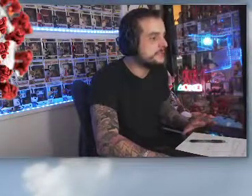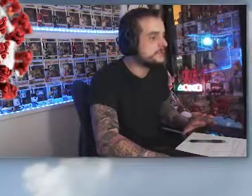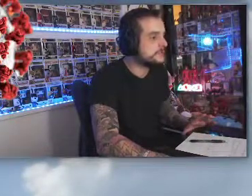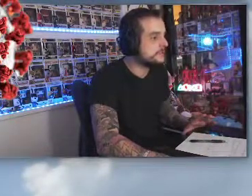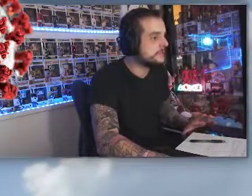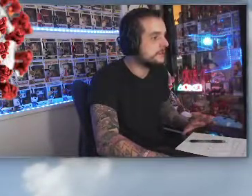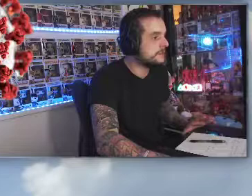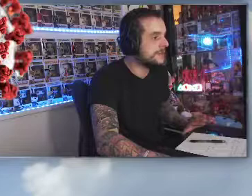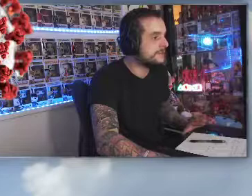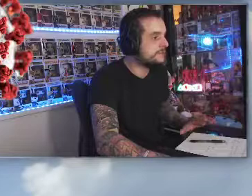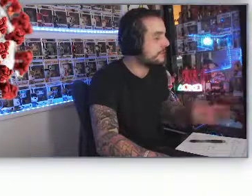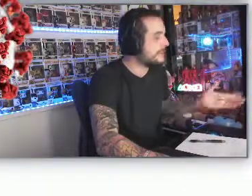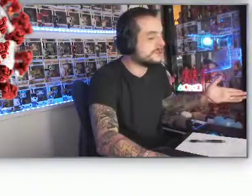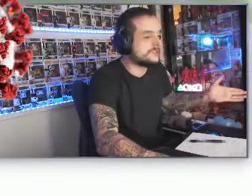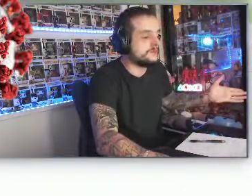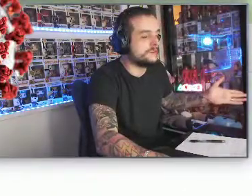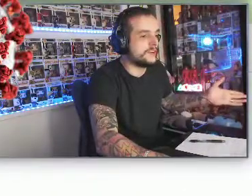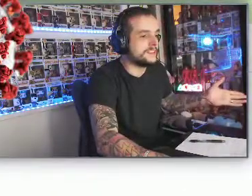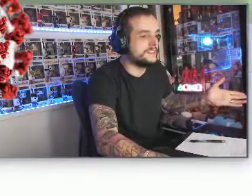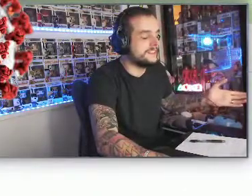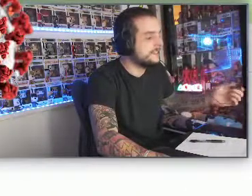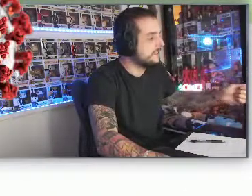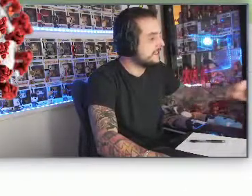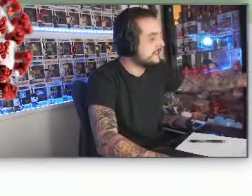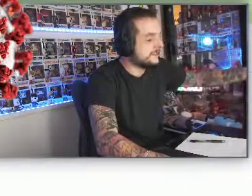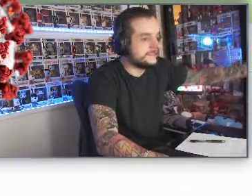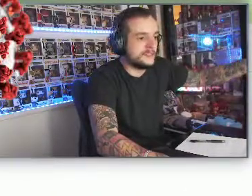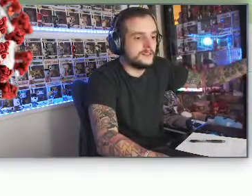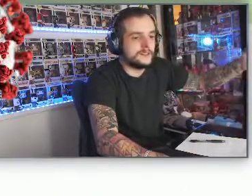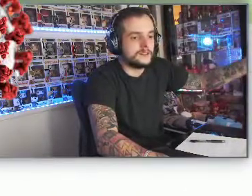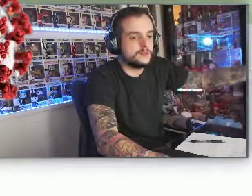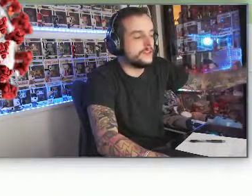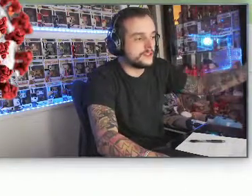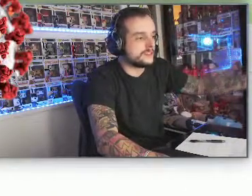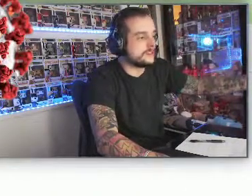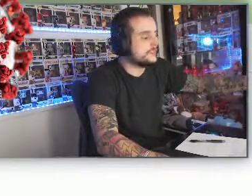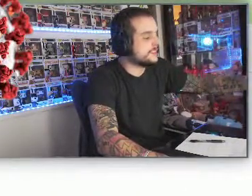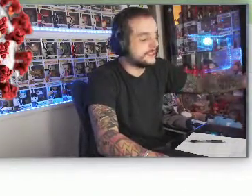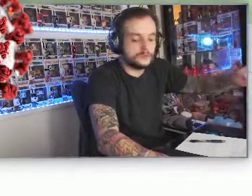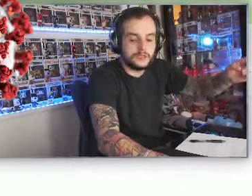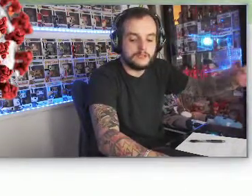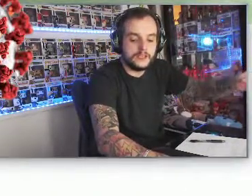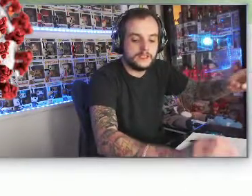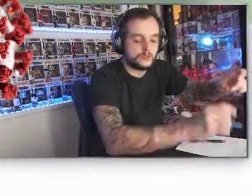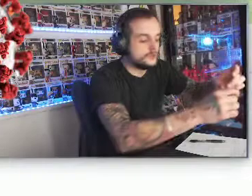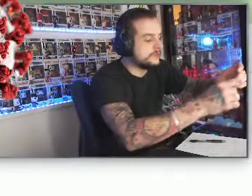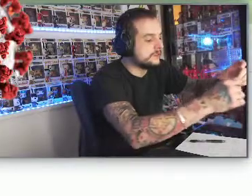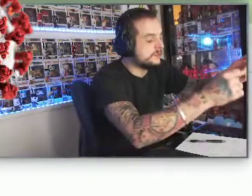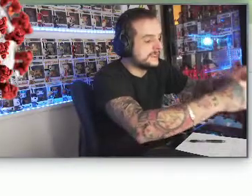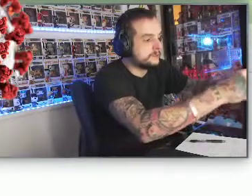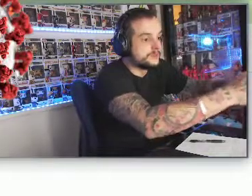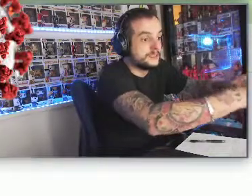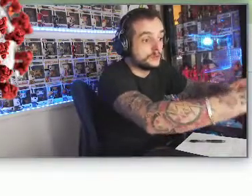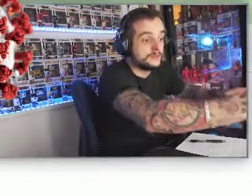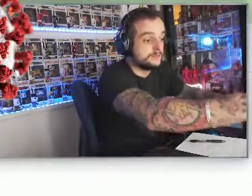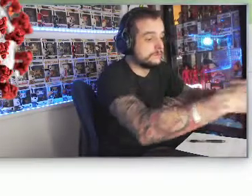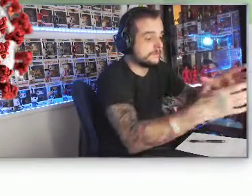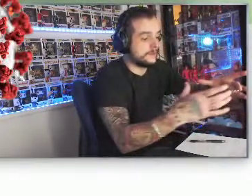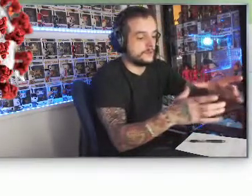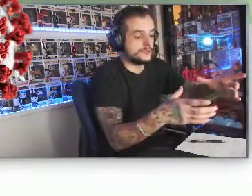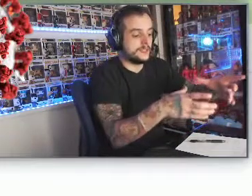diluer les doses. Mais toutes les personnes que j'ai vues se faire vacciner, tu vas dans un centre de vaccination, tu les voyais les doses, elles sont posées